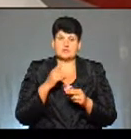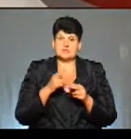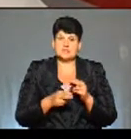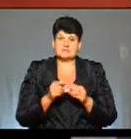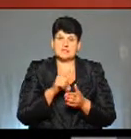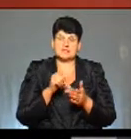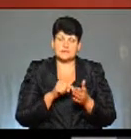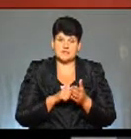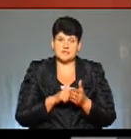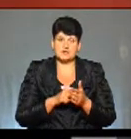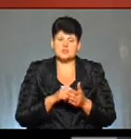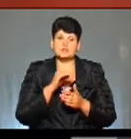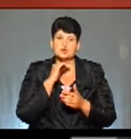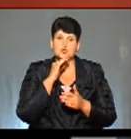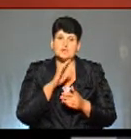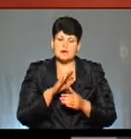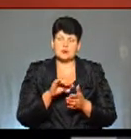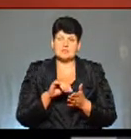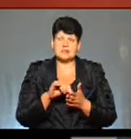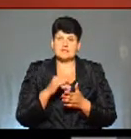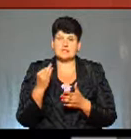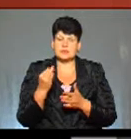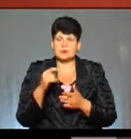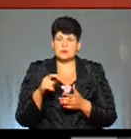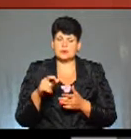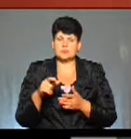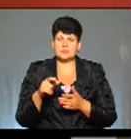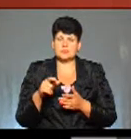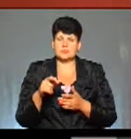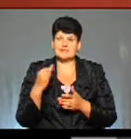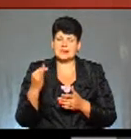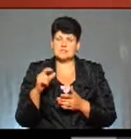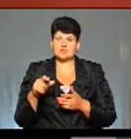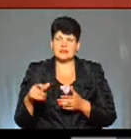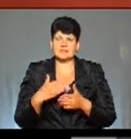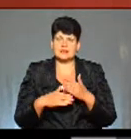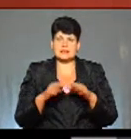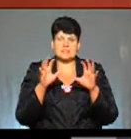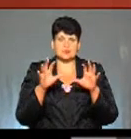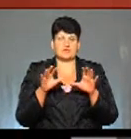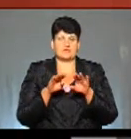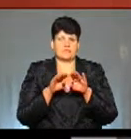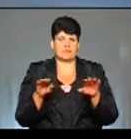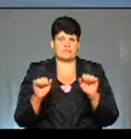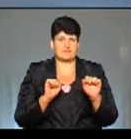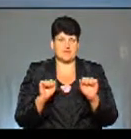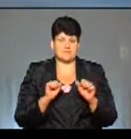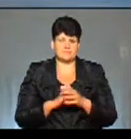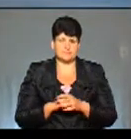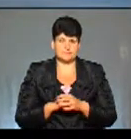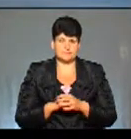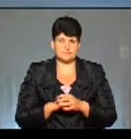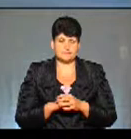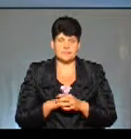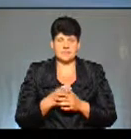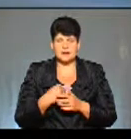таке питання. Чи достатньо представлені інтереси людей з інвалідністю на законодавчому рівні влади? Ну,